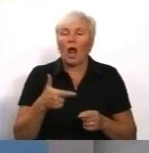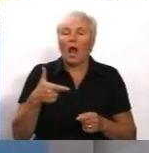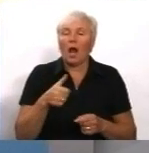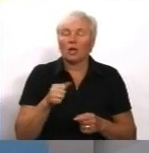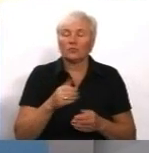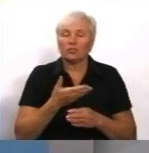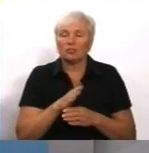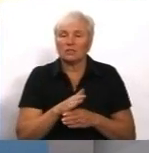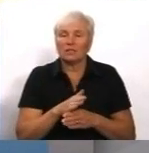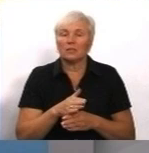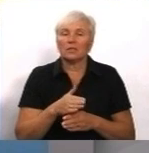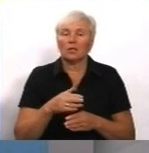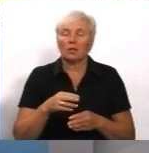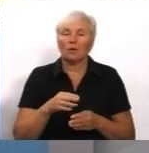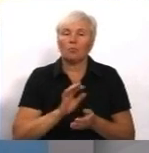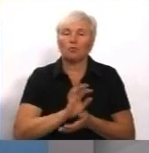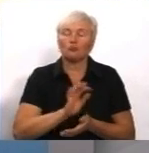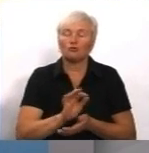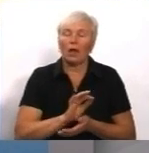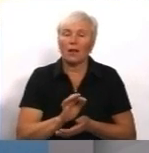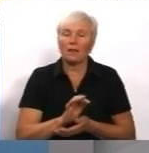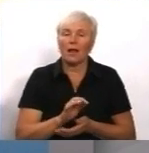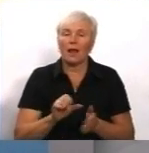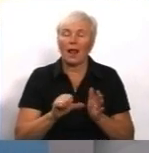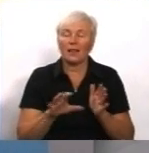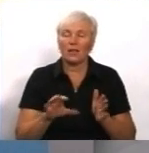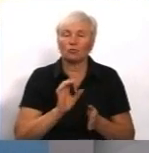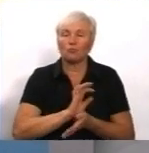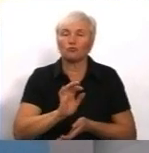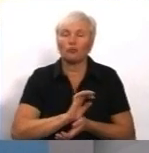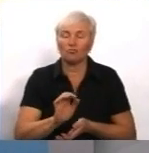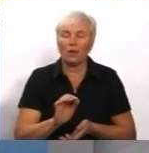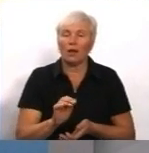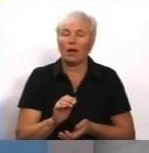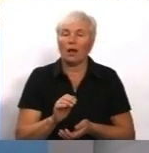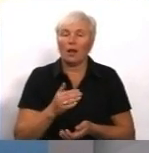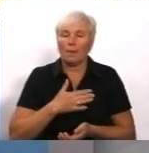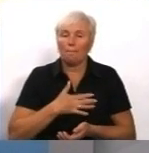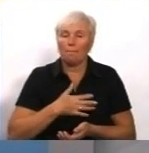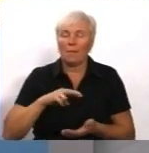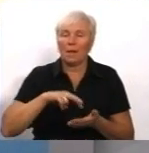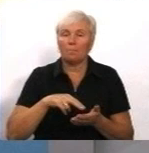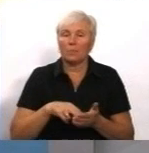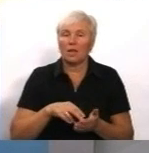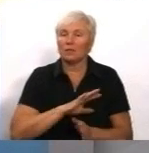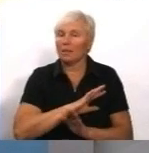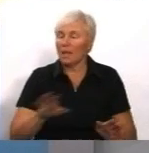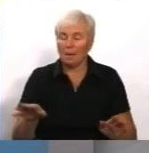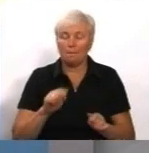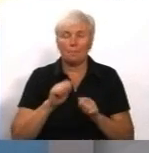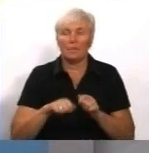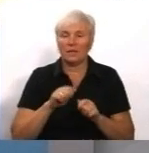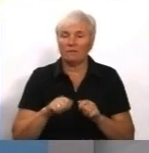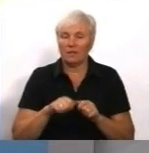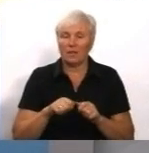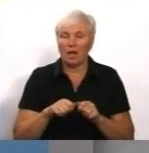частині газового постачання, в частині електропостачання ми планово не перевіряли ці. Но в